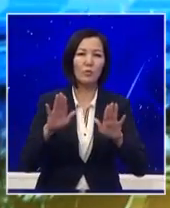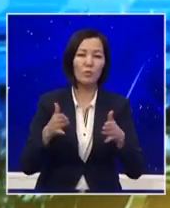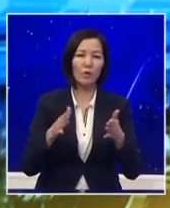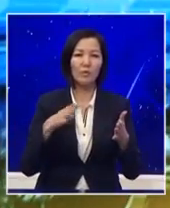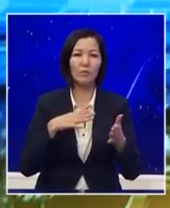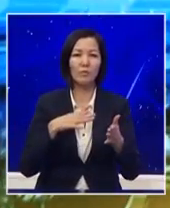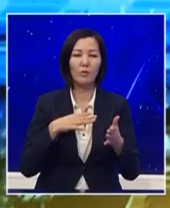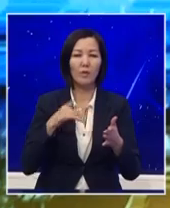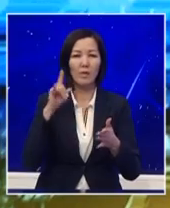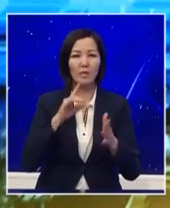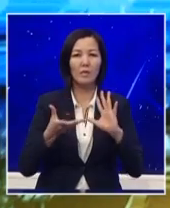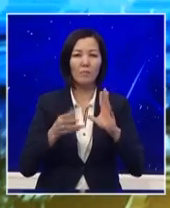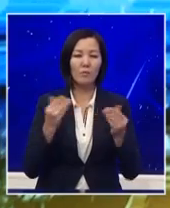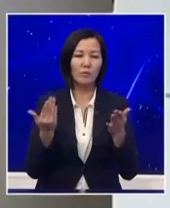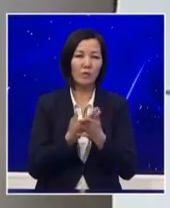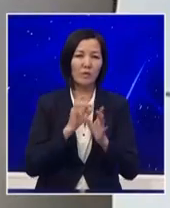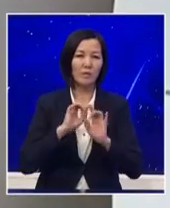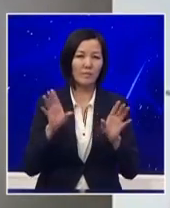Ел жаңалықтарын көріңіздер.